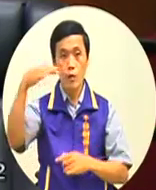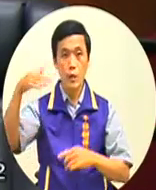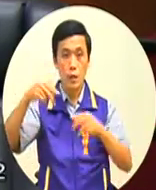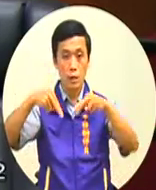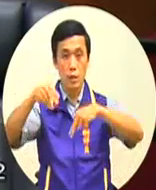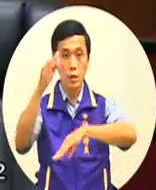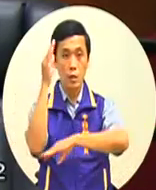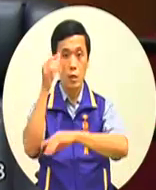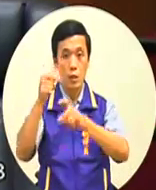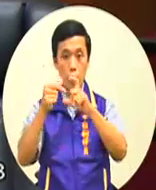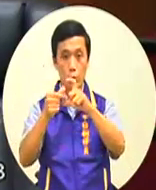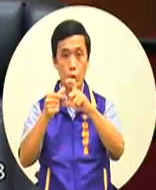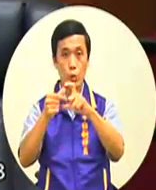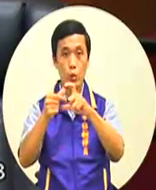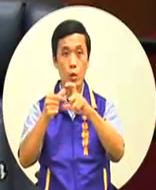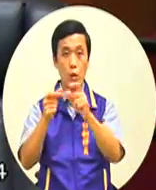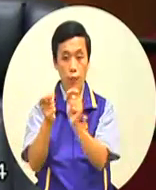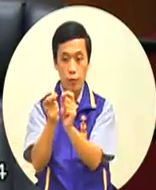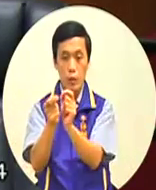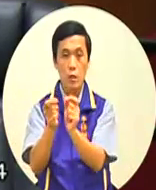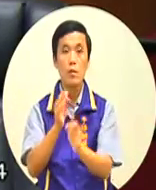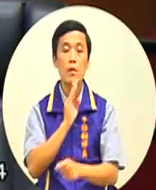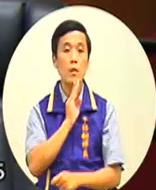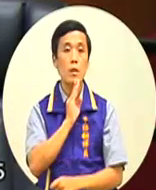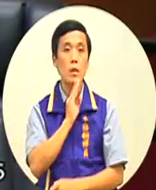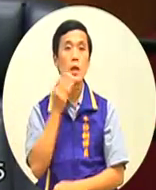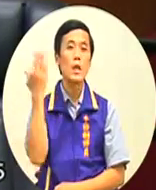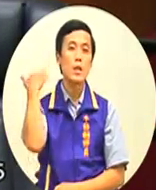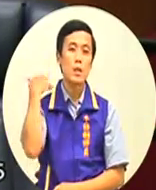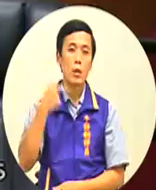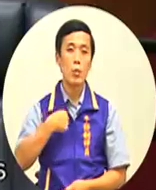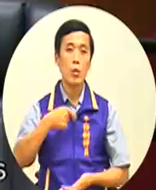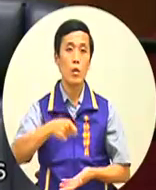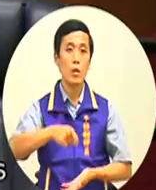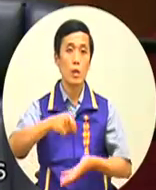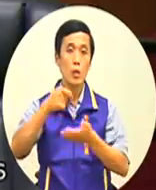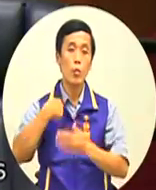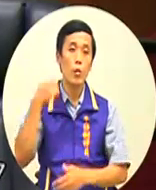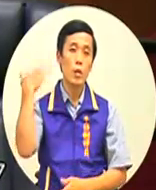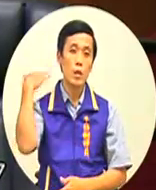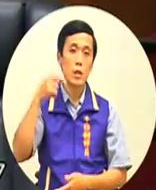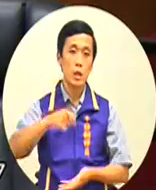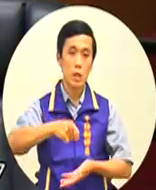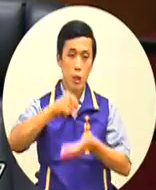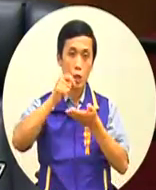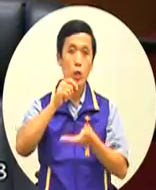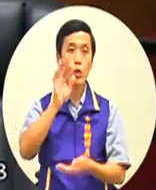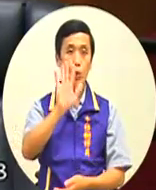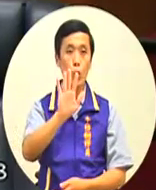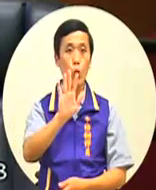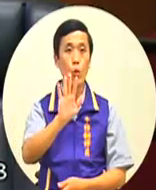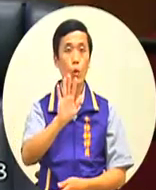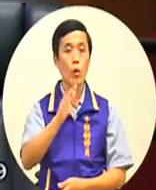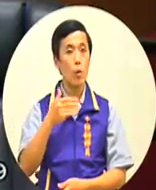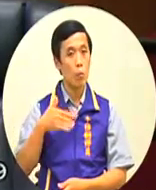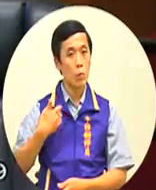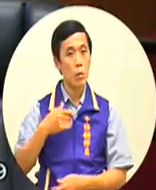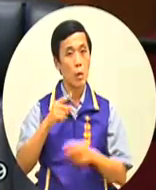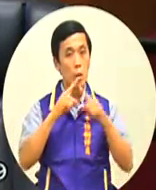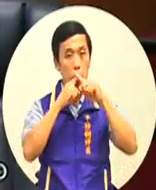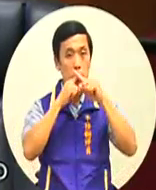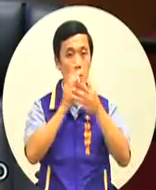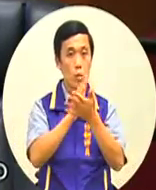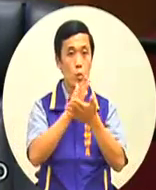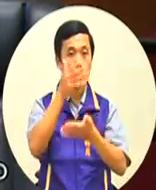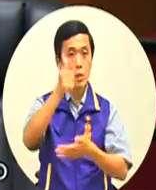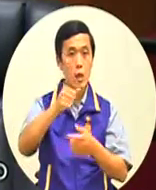武营附近，所以当初我提了这个。我那天也讲了这一些话了，但是不知道秘书长有没有转达这